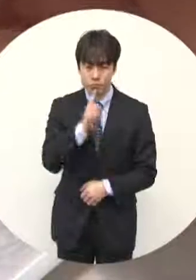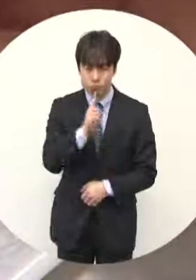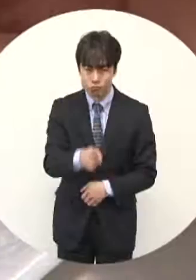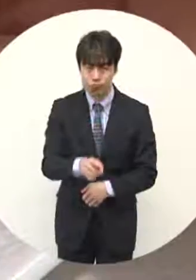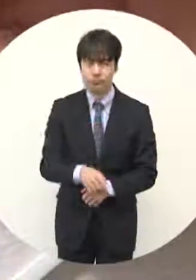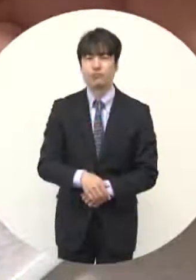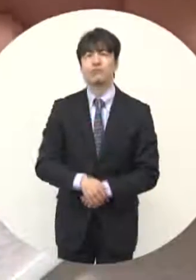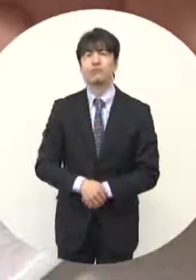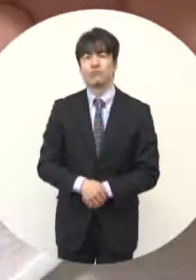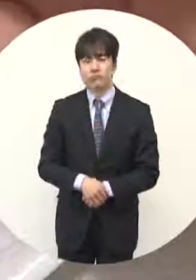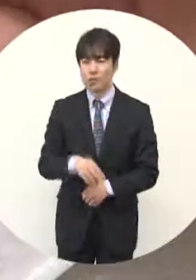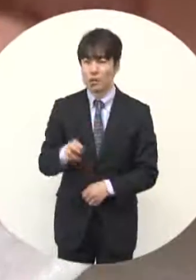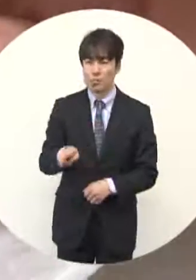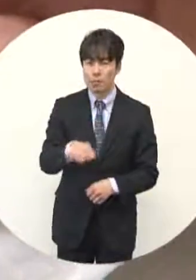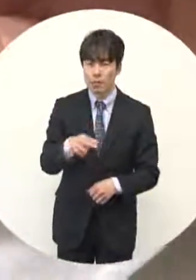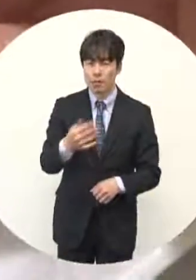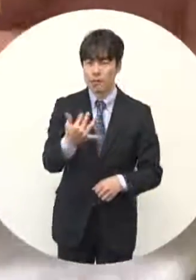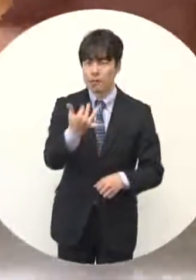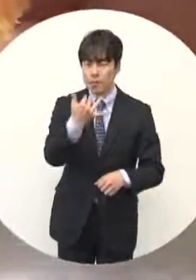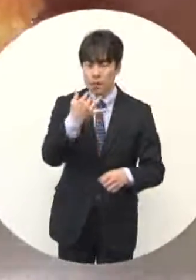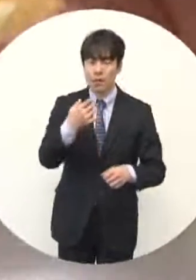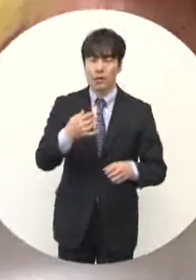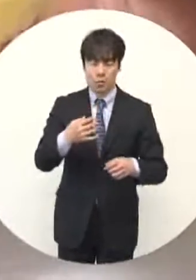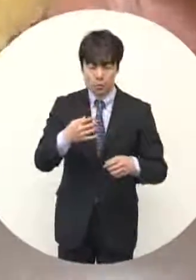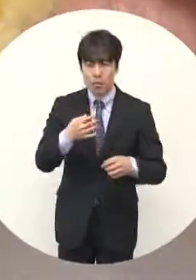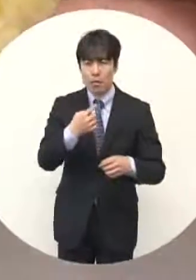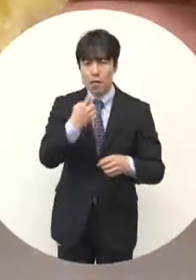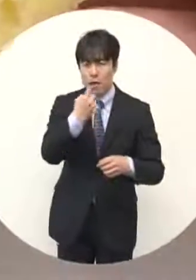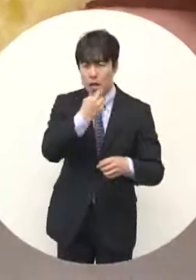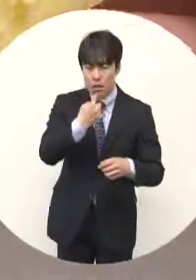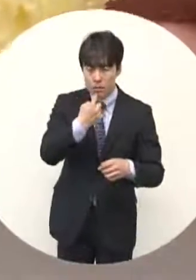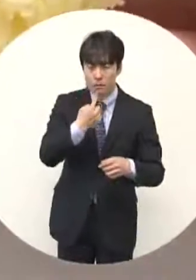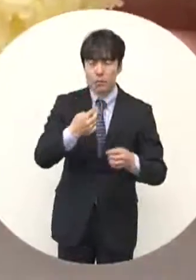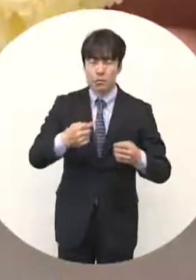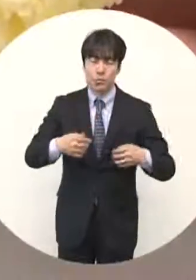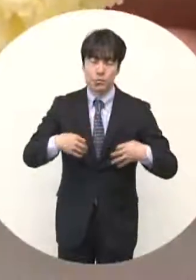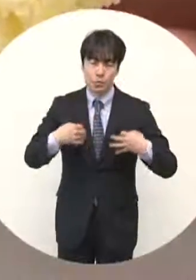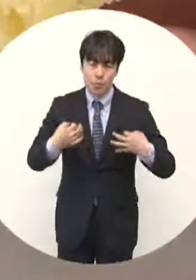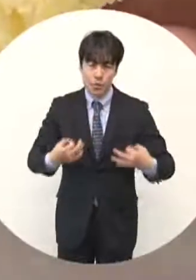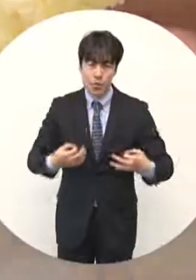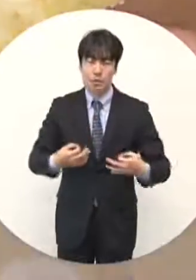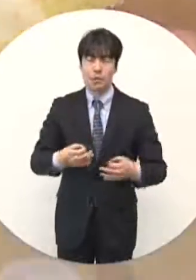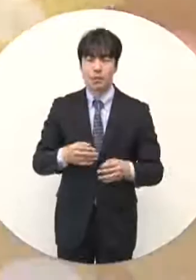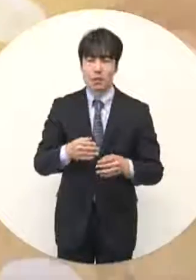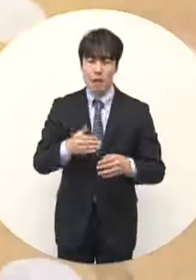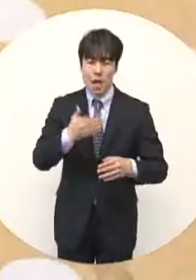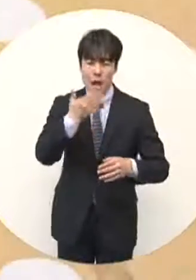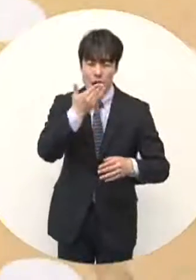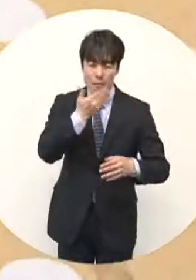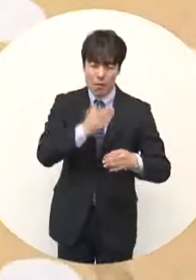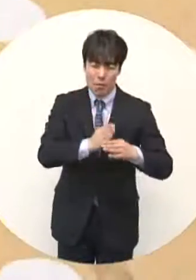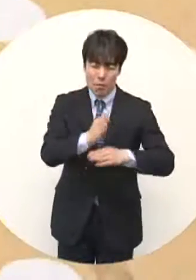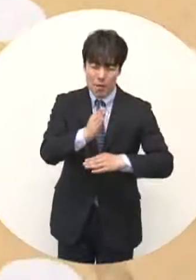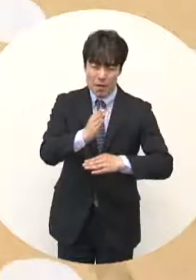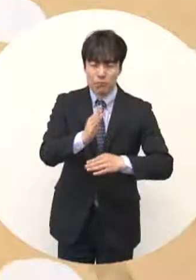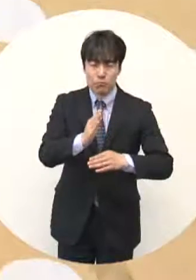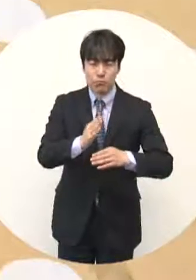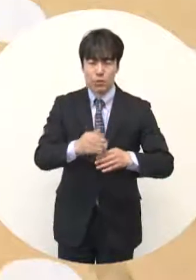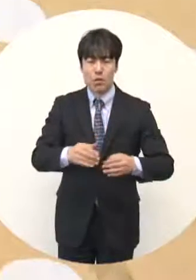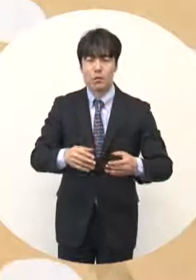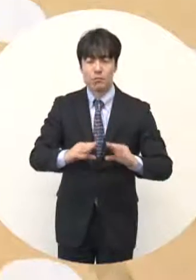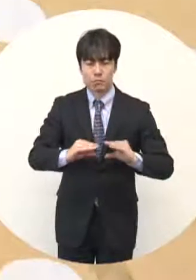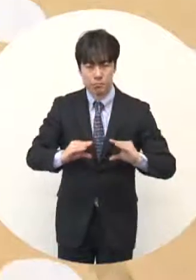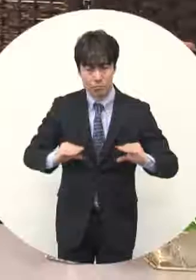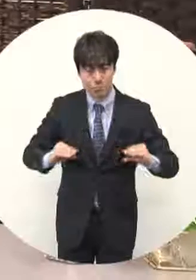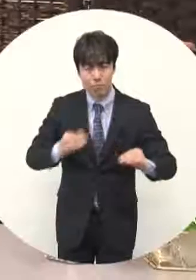すごくバターの風味が豊かで、わー、穏やかなこの甘みもすごくいいですね。美味し